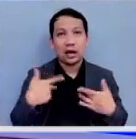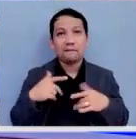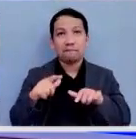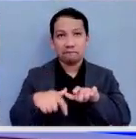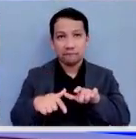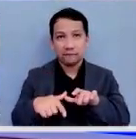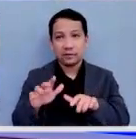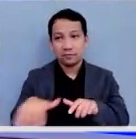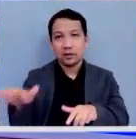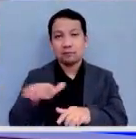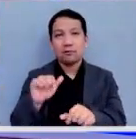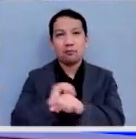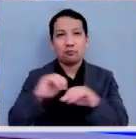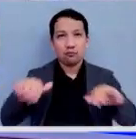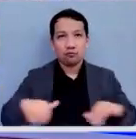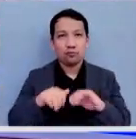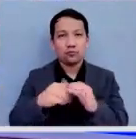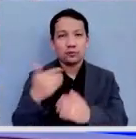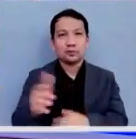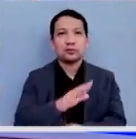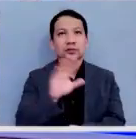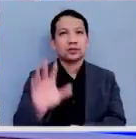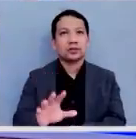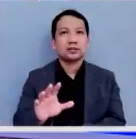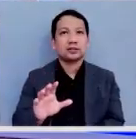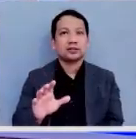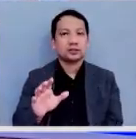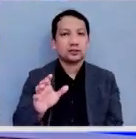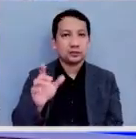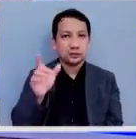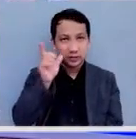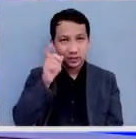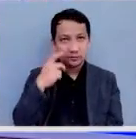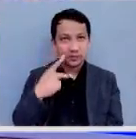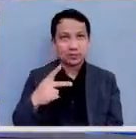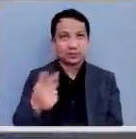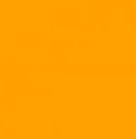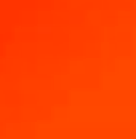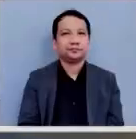ang pagtatrabaho. Nasa frontline ng balitang yan si Laila Pangilinan.